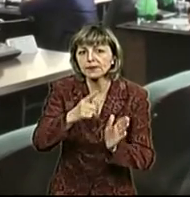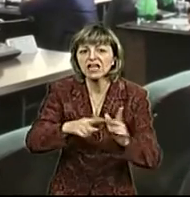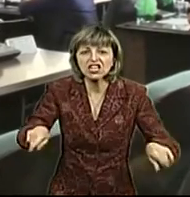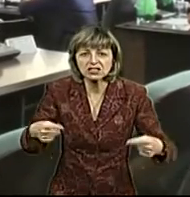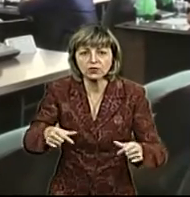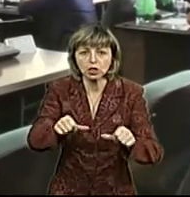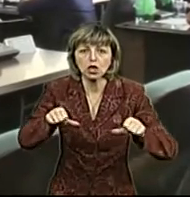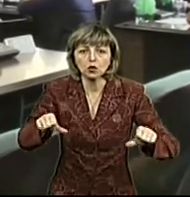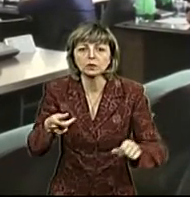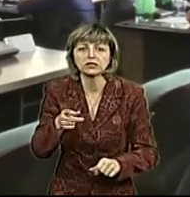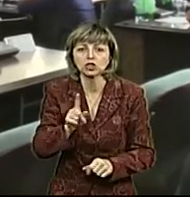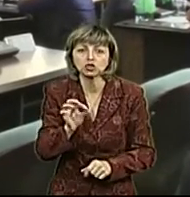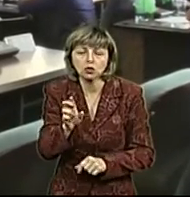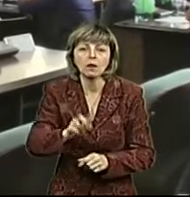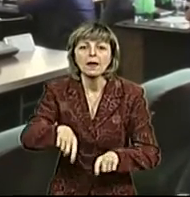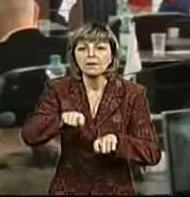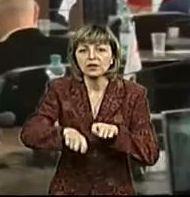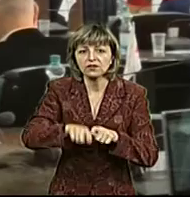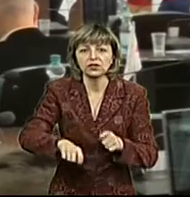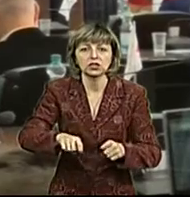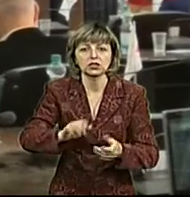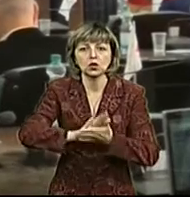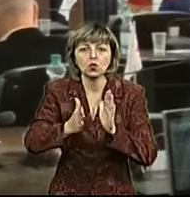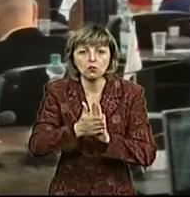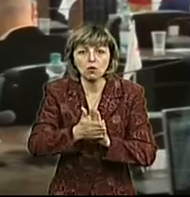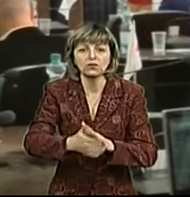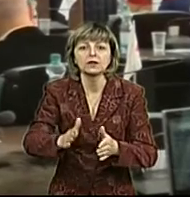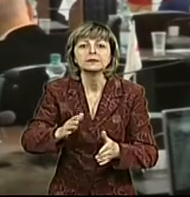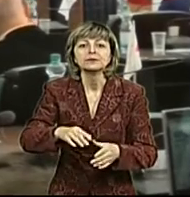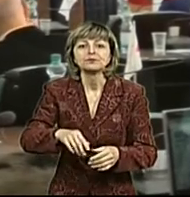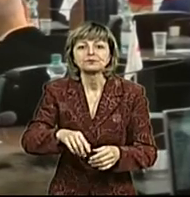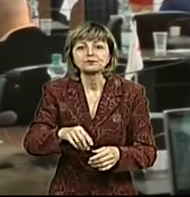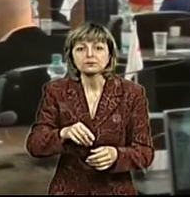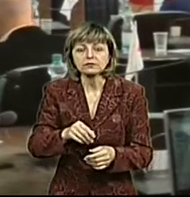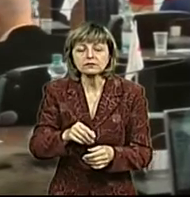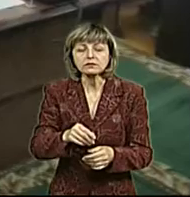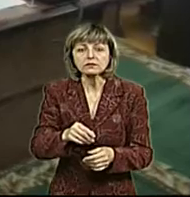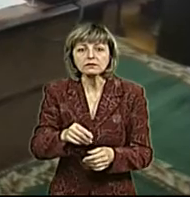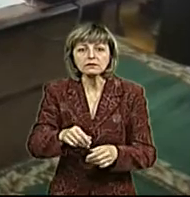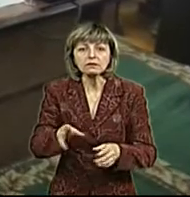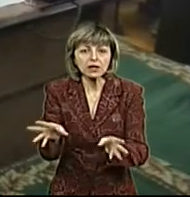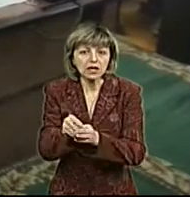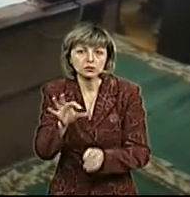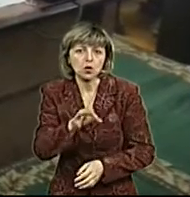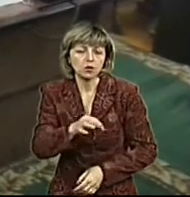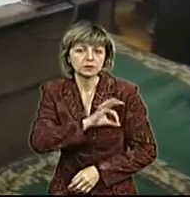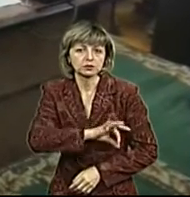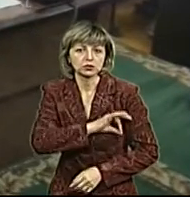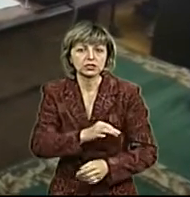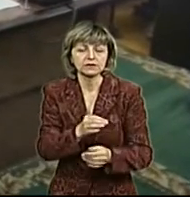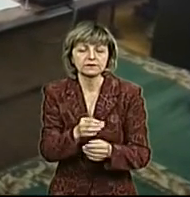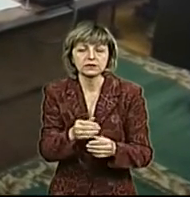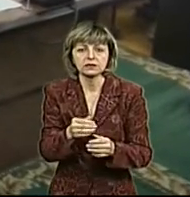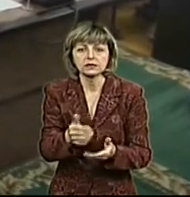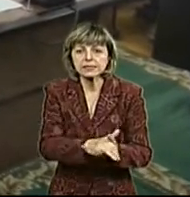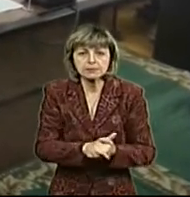створення комісії для перевірки умов договору оренди землі облспоживспілкою для обслуговування ринку за вокзальний з порядку денного